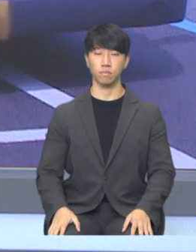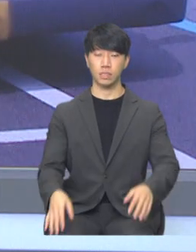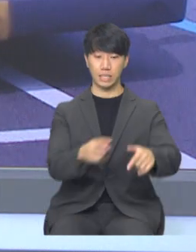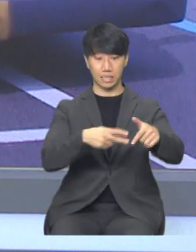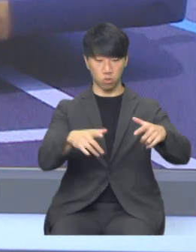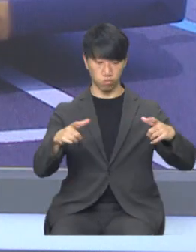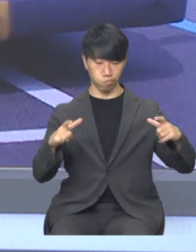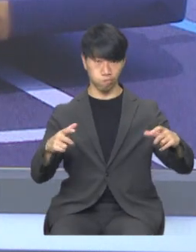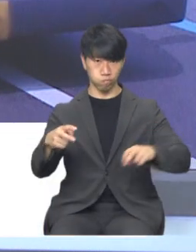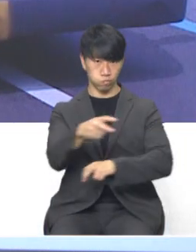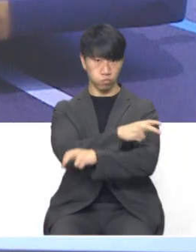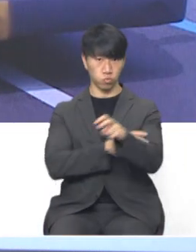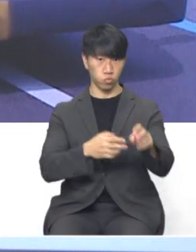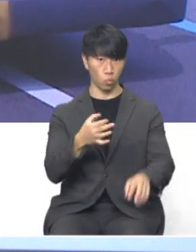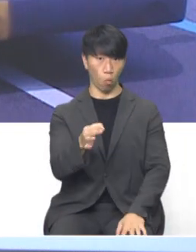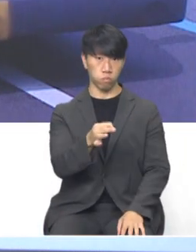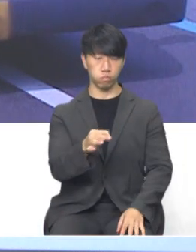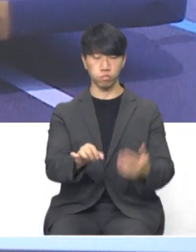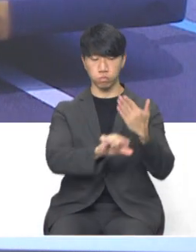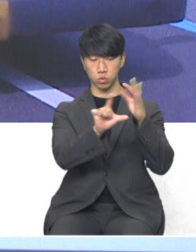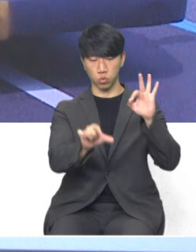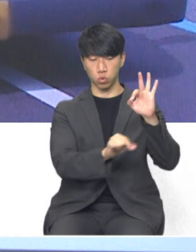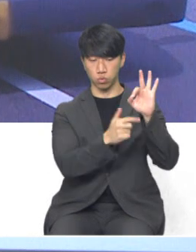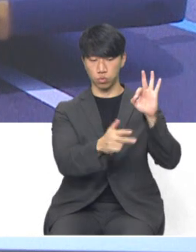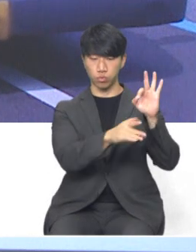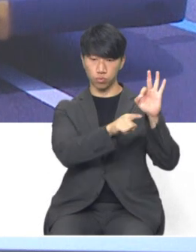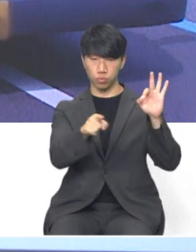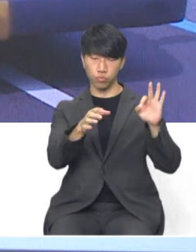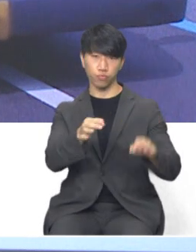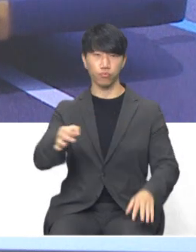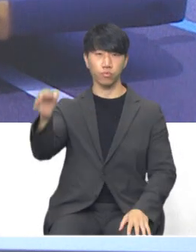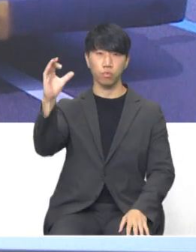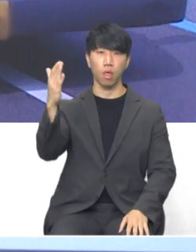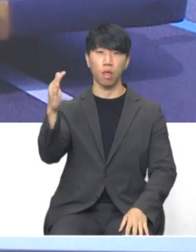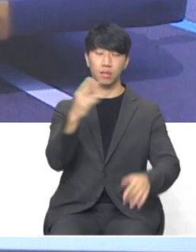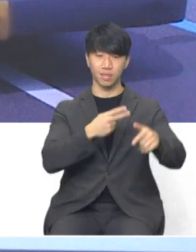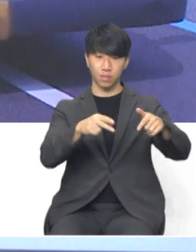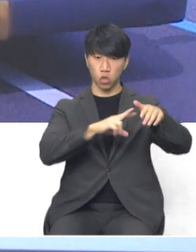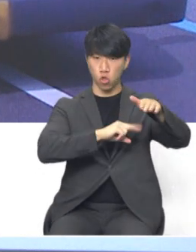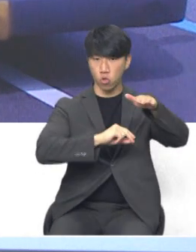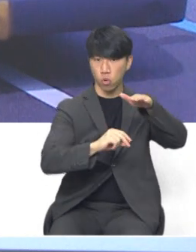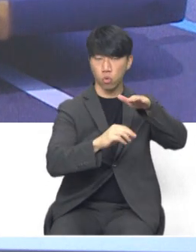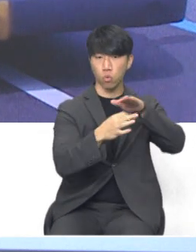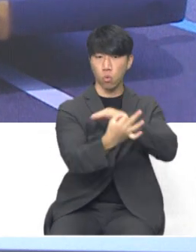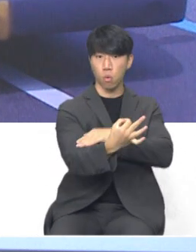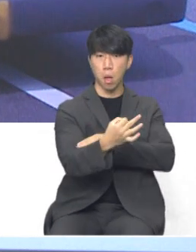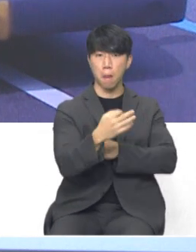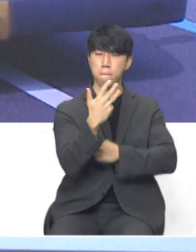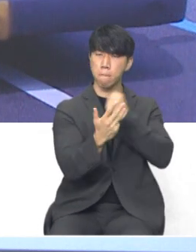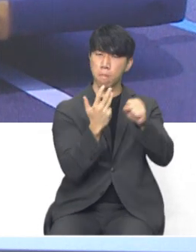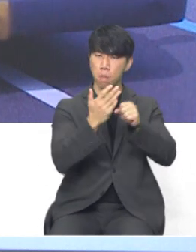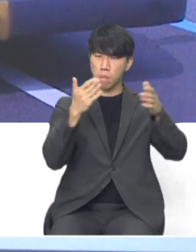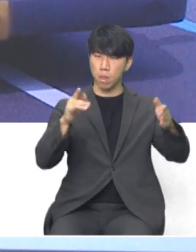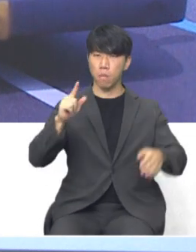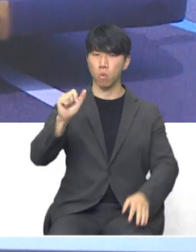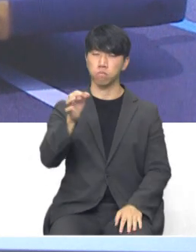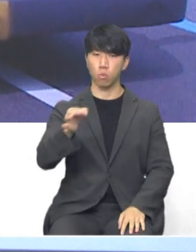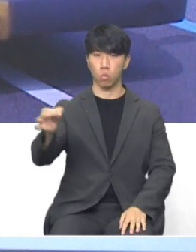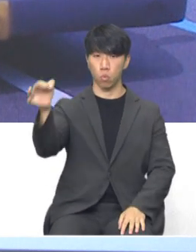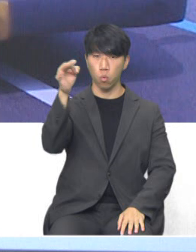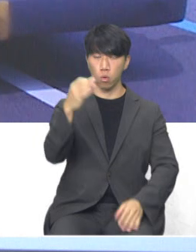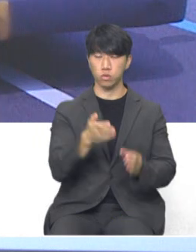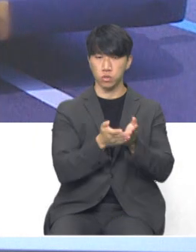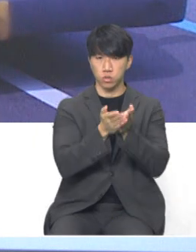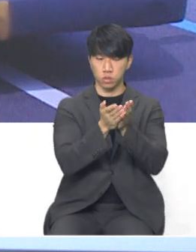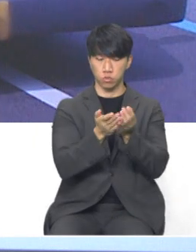인천 지역 대중교통 요금이 10월 7일부터 인상됩니다. 인천 지하철 요금이 8년 만에 150원이 오르고 섬